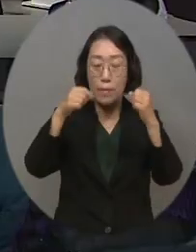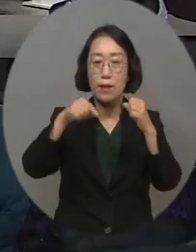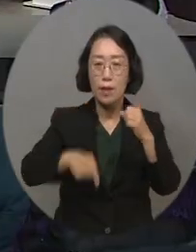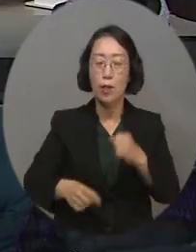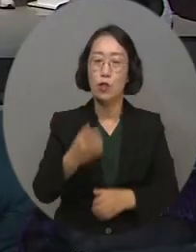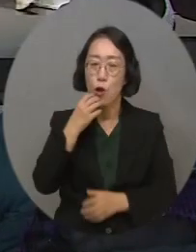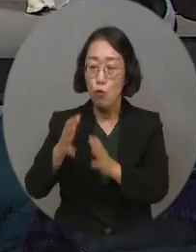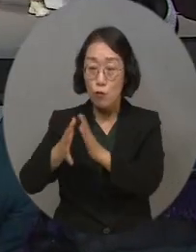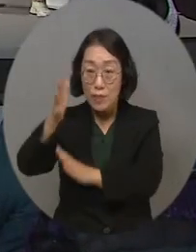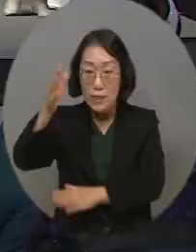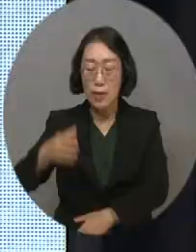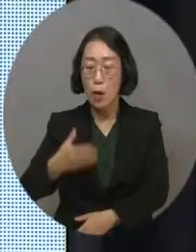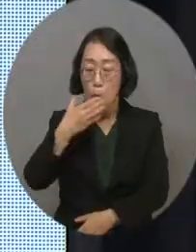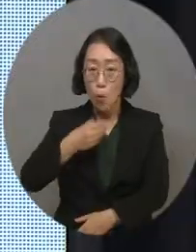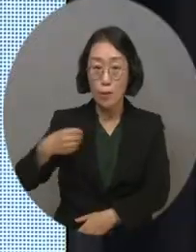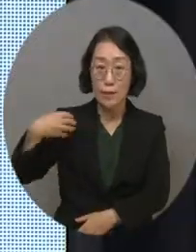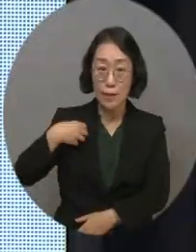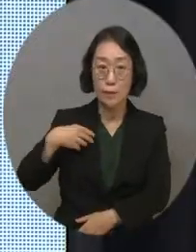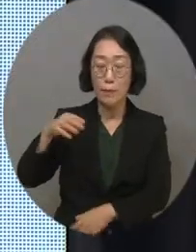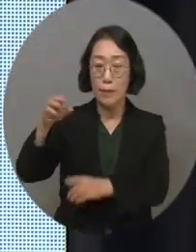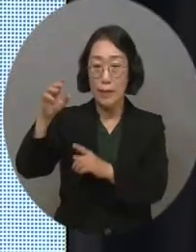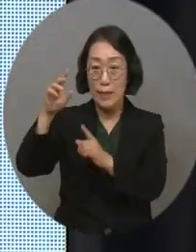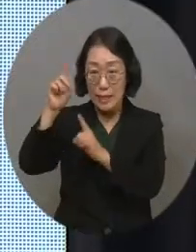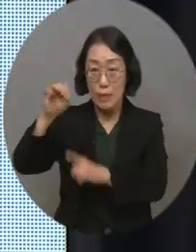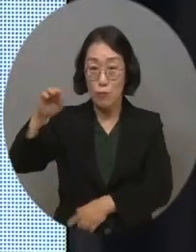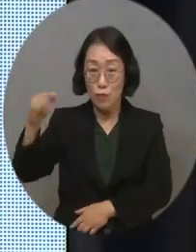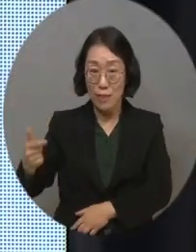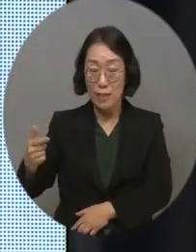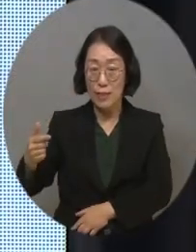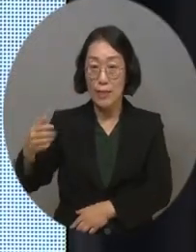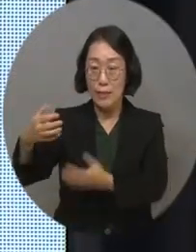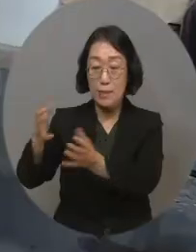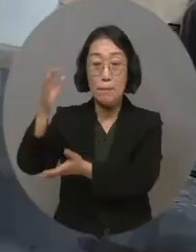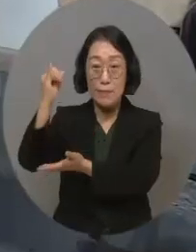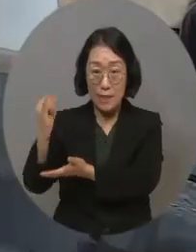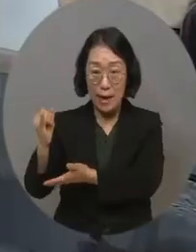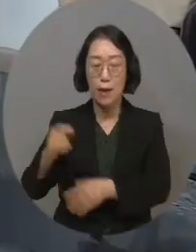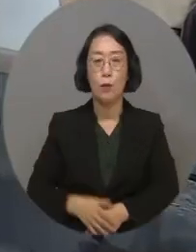서울시 장애인복지정책과 이윤지 장애인협력지원팀장,